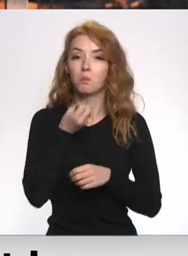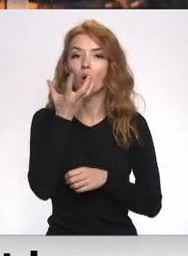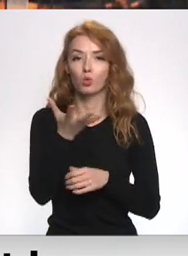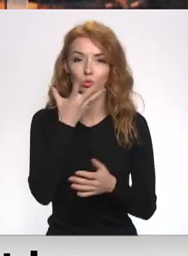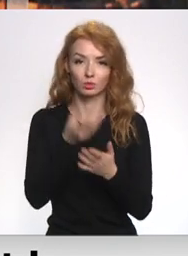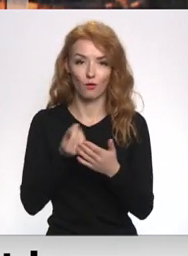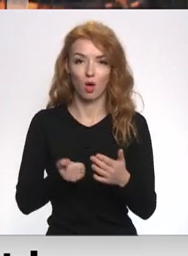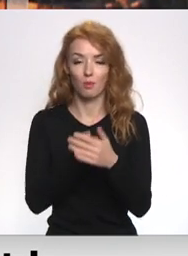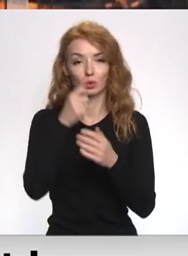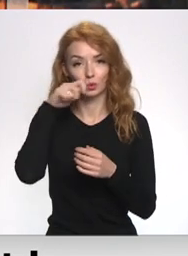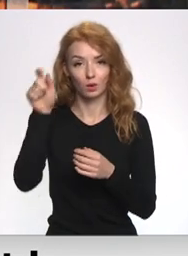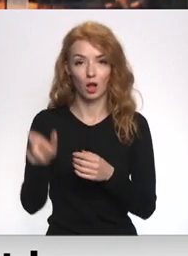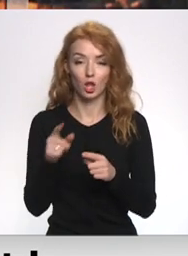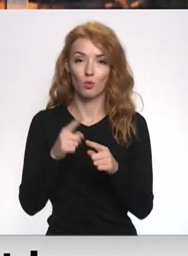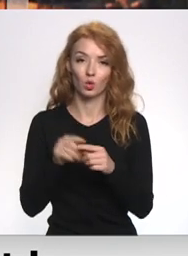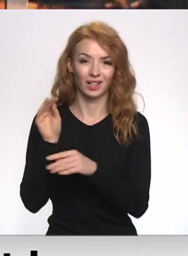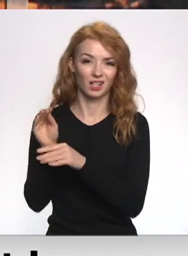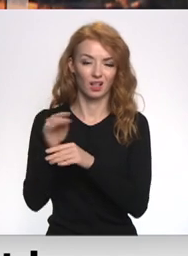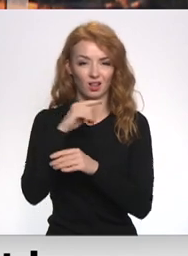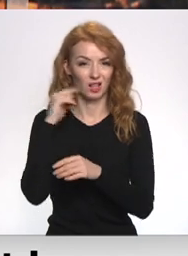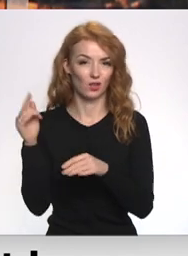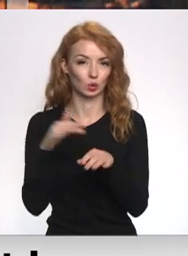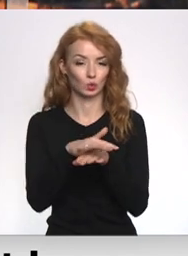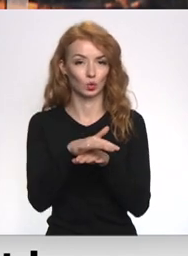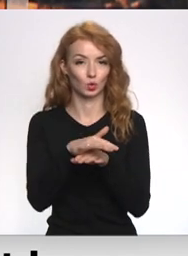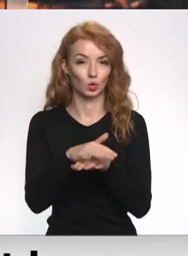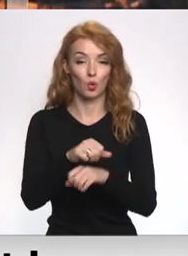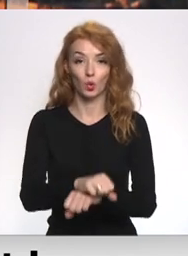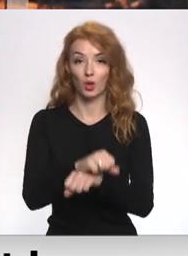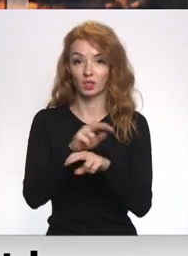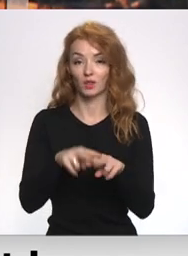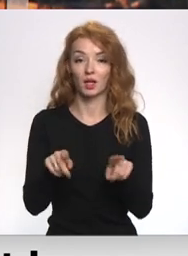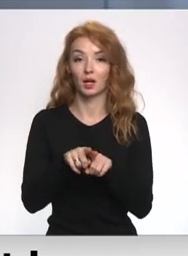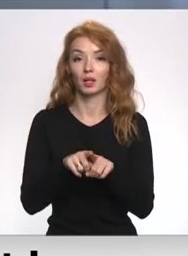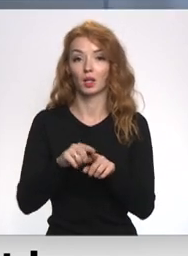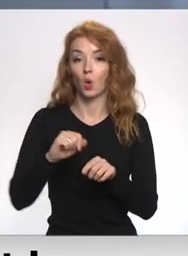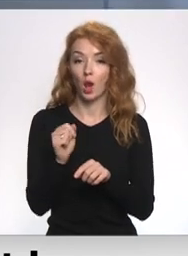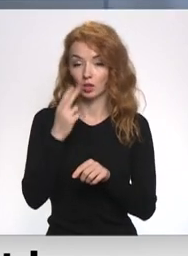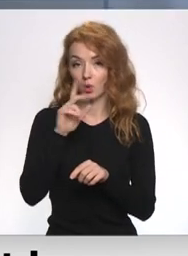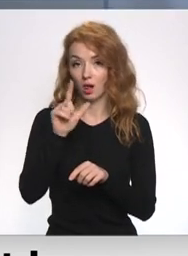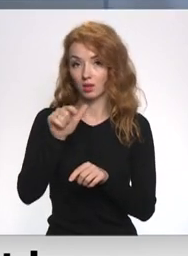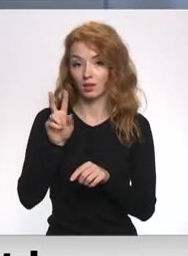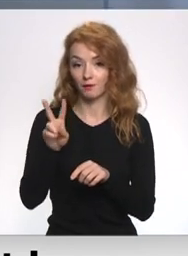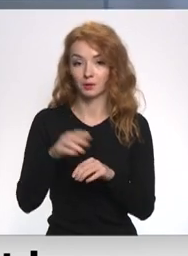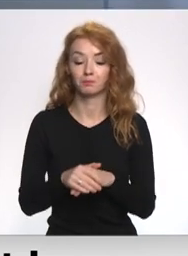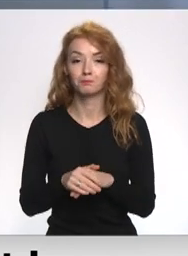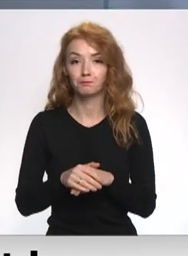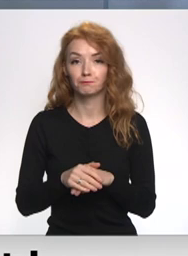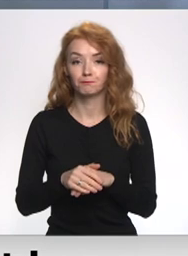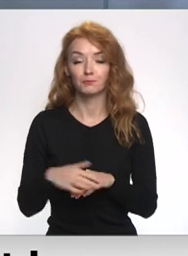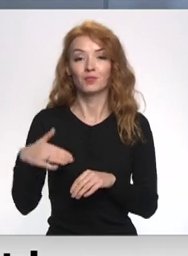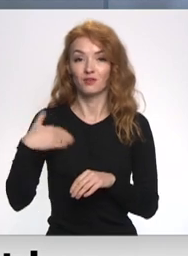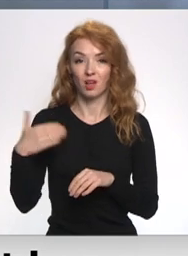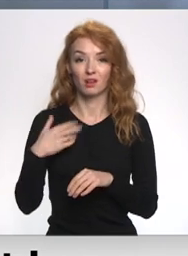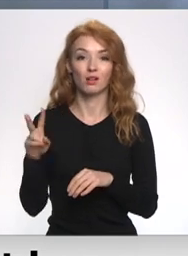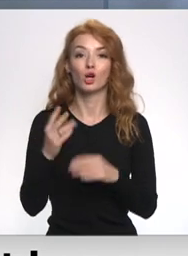savu atbalstu Ukraiņiem un nosodītu Krievijas veiktos uzbrukumus. Protestu vietā atrodas arī mans kolēģis Ģirds Zvirbulis. Sveiks, Ģird,